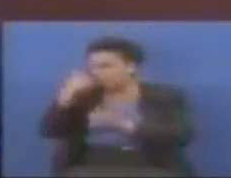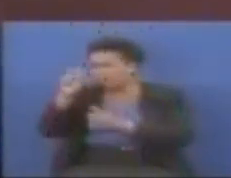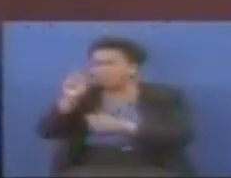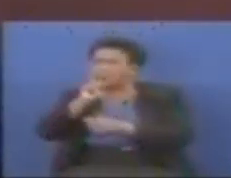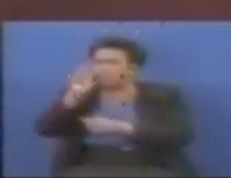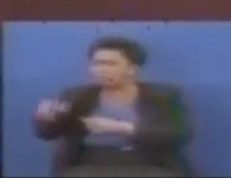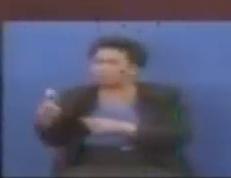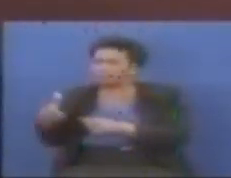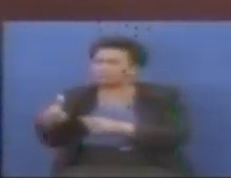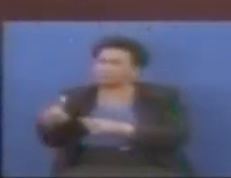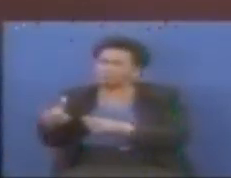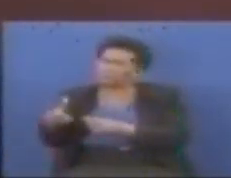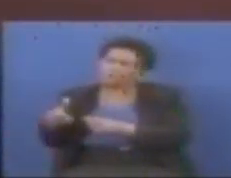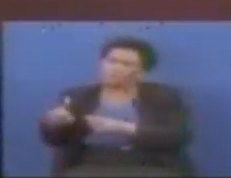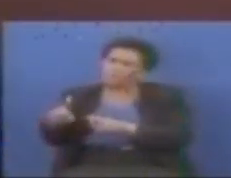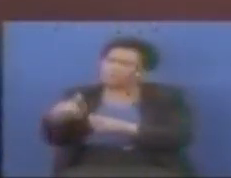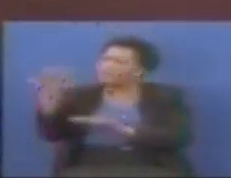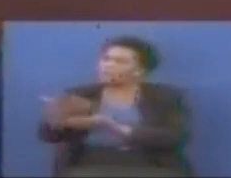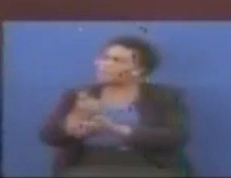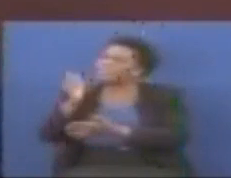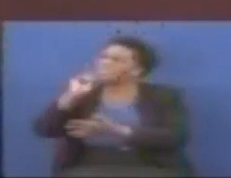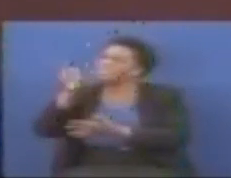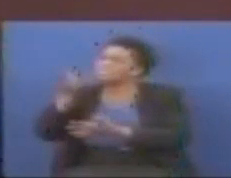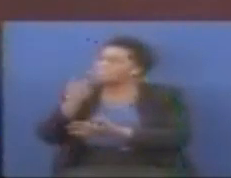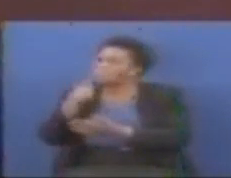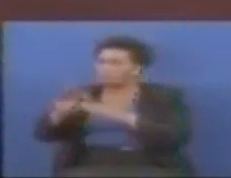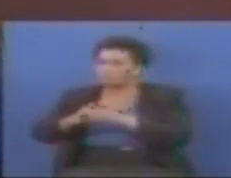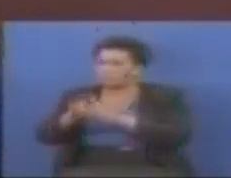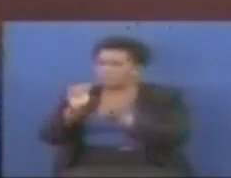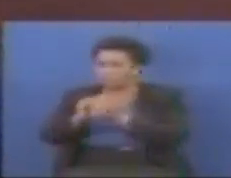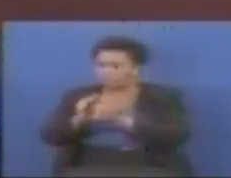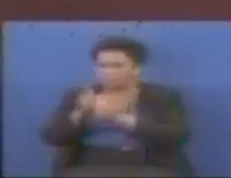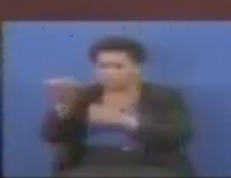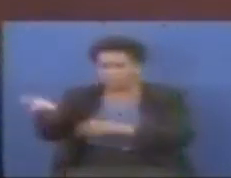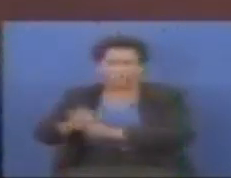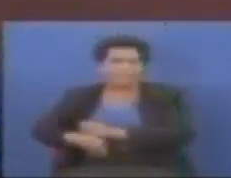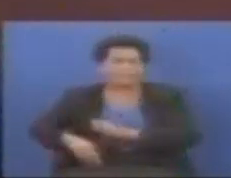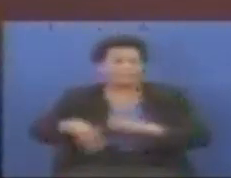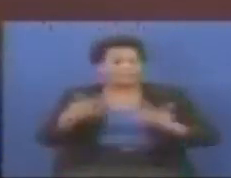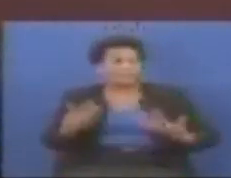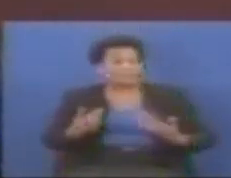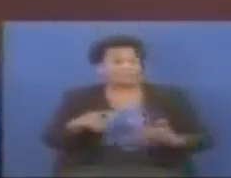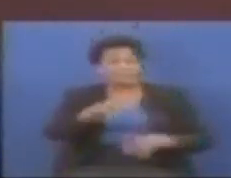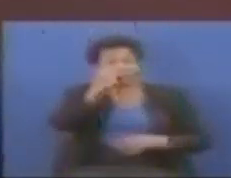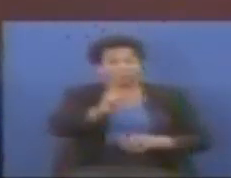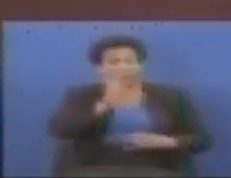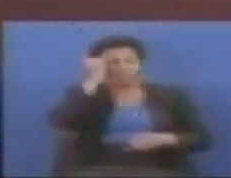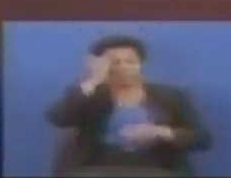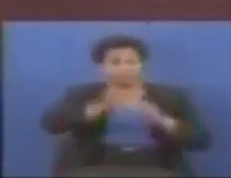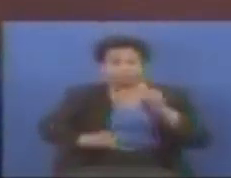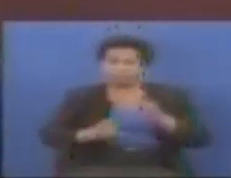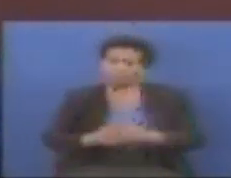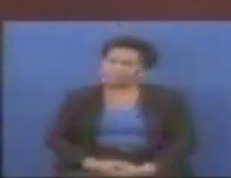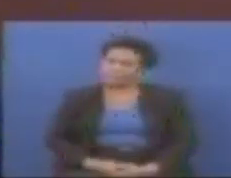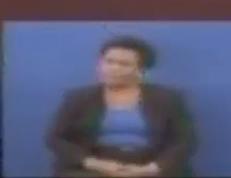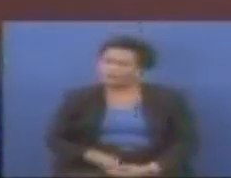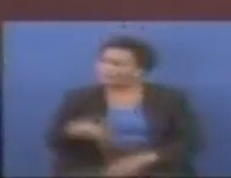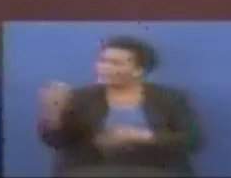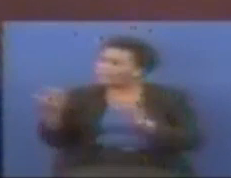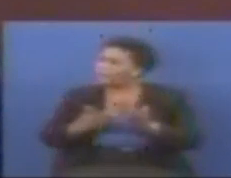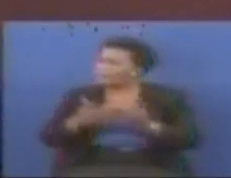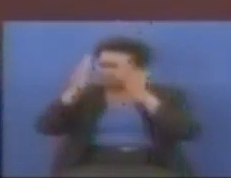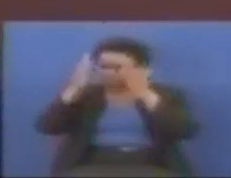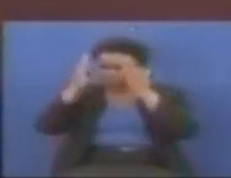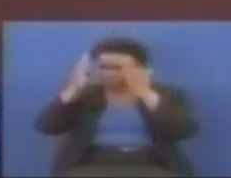Waziri Mkuu kupitia mamlaka ni kufungua kituo kikubwa cha tiba hapa Dodoma katika eneo la Itega ili